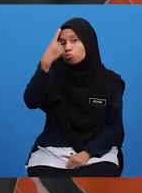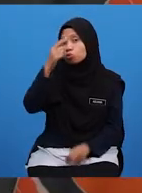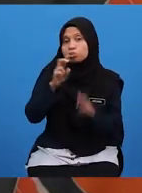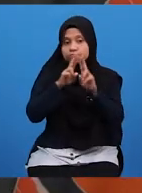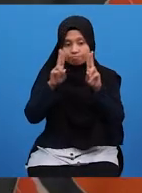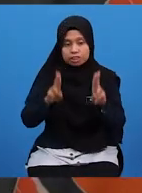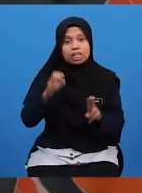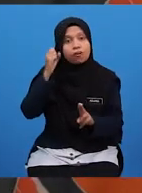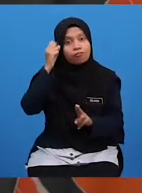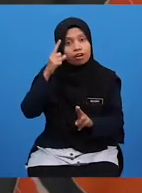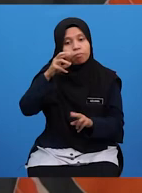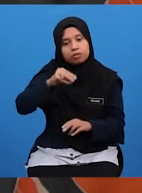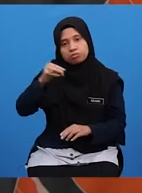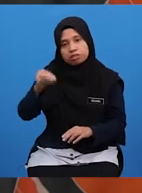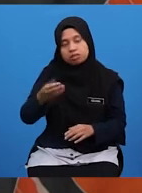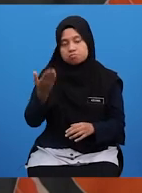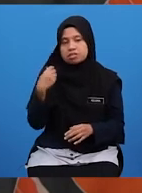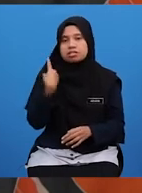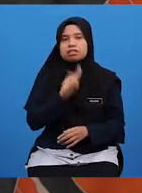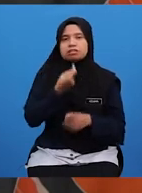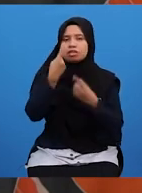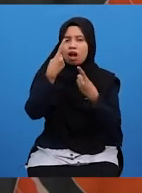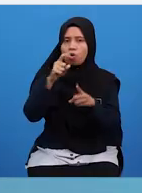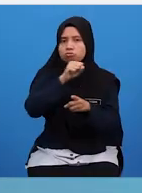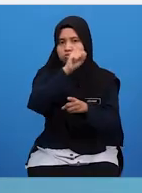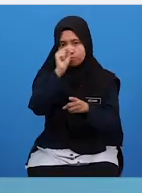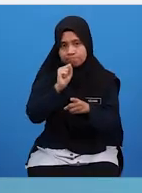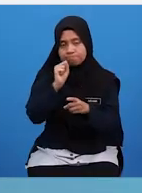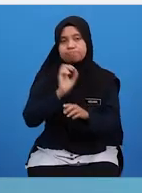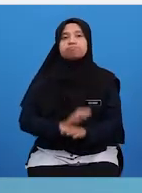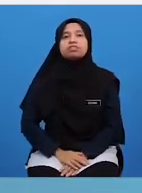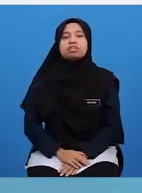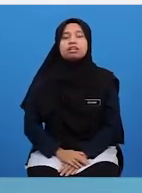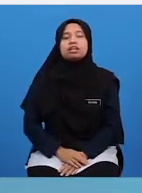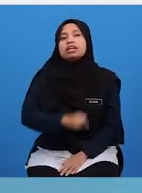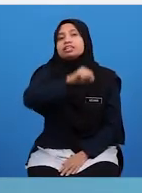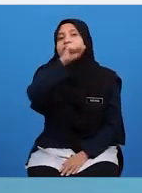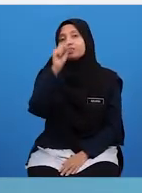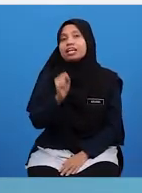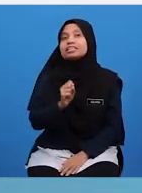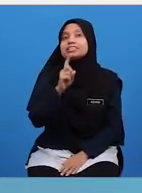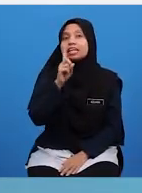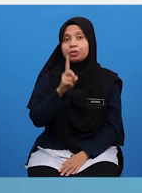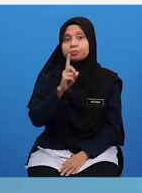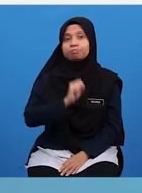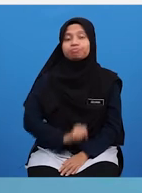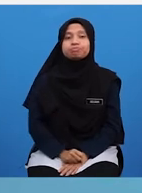Untuk menguji kefahaman murid-murid, mari kita cuba jawab beberapa soalan. Soalan